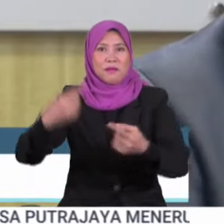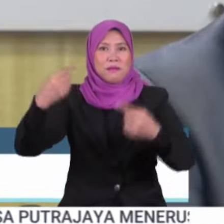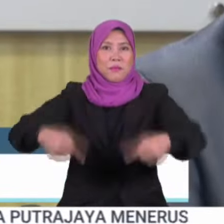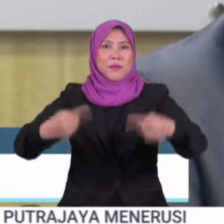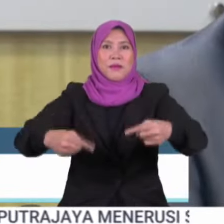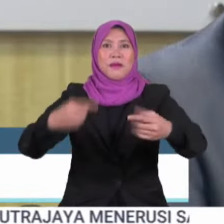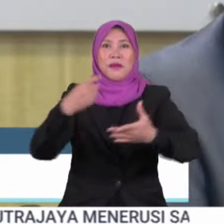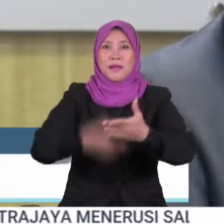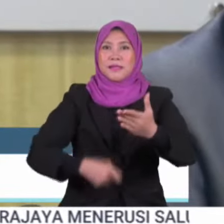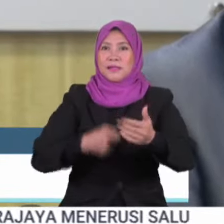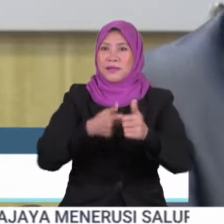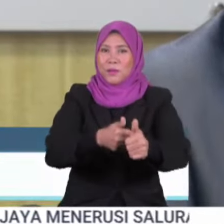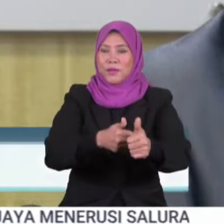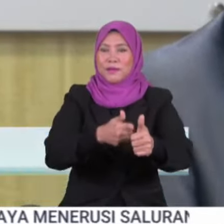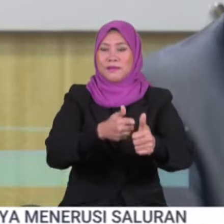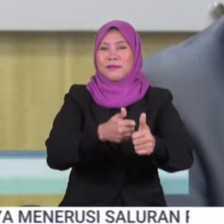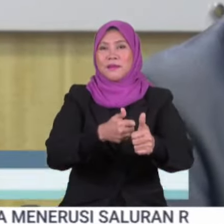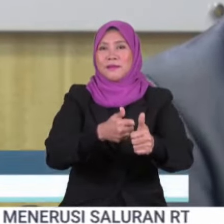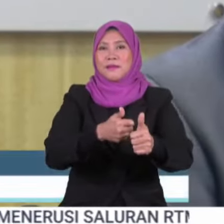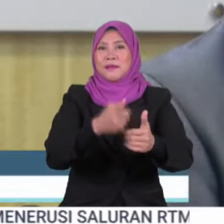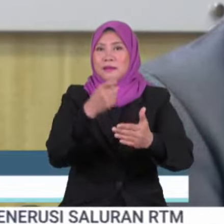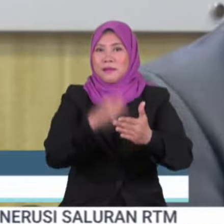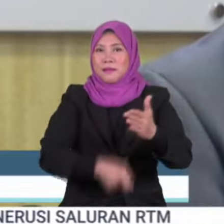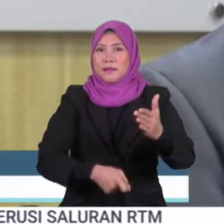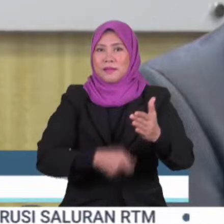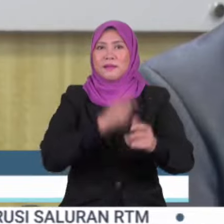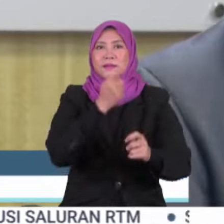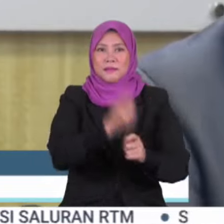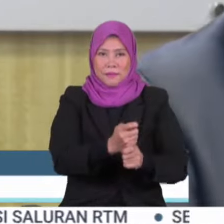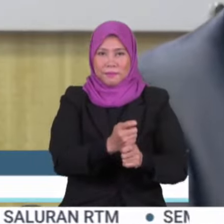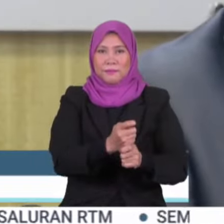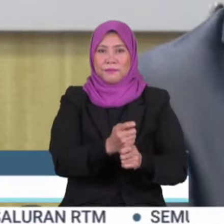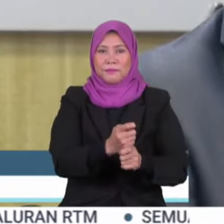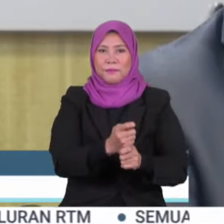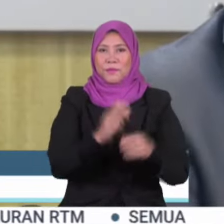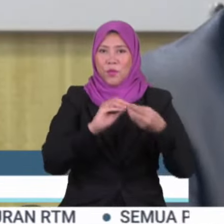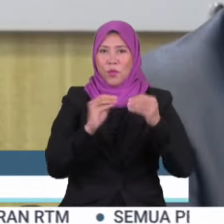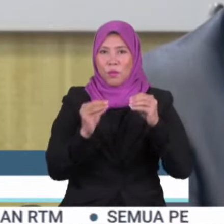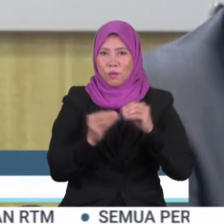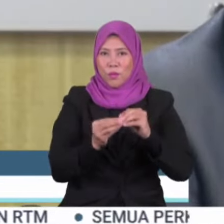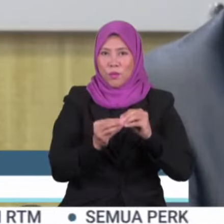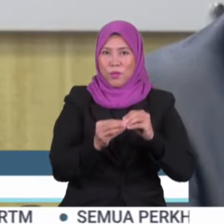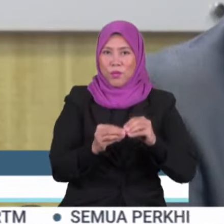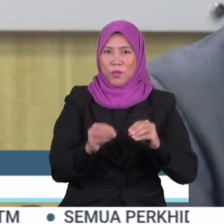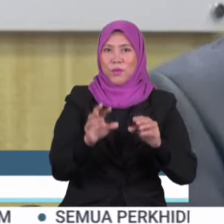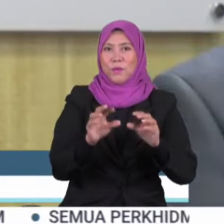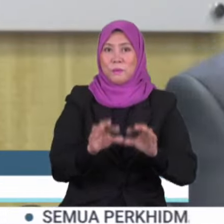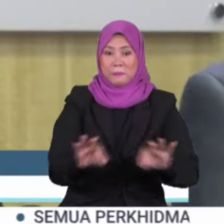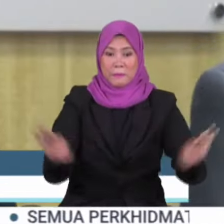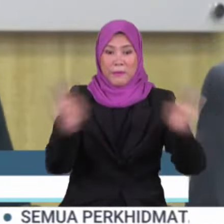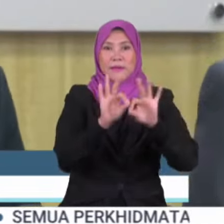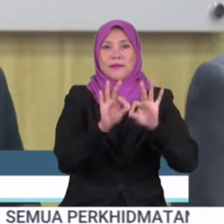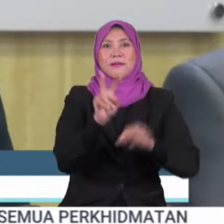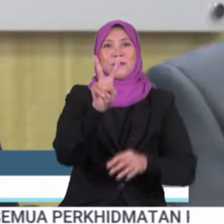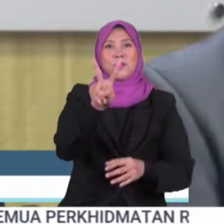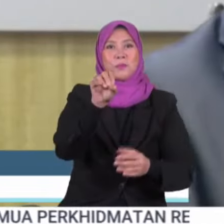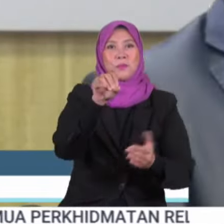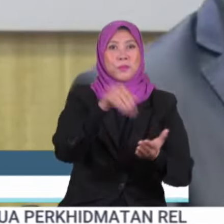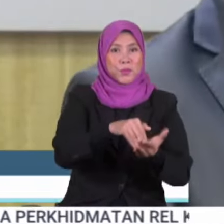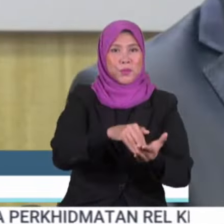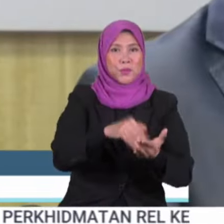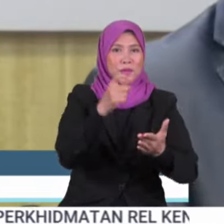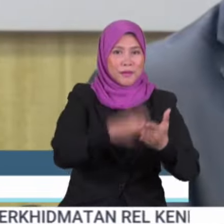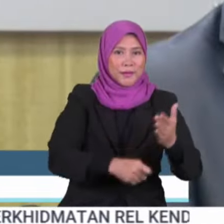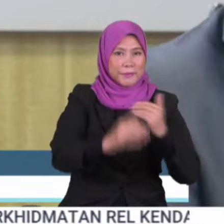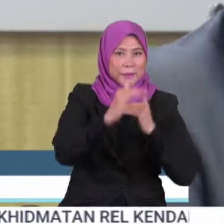mal yang telah ditetapkan seperti ketetapan berikut untuk Lombok bedilan utama Golden number 20.000 harga